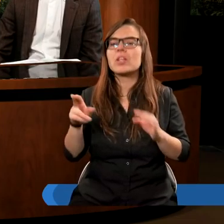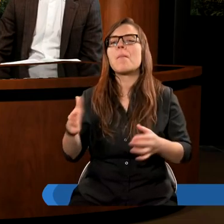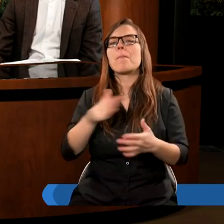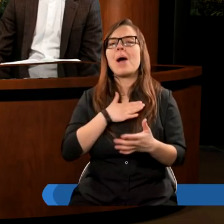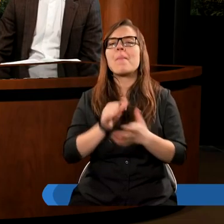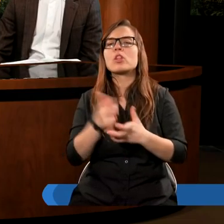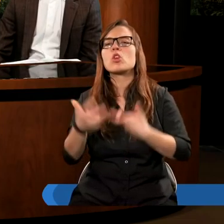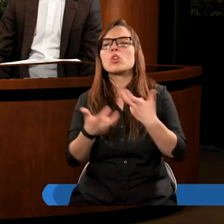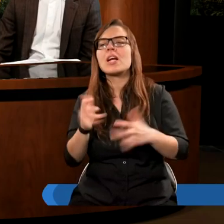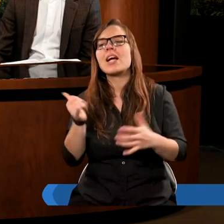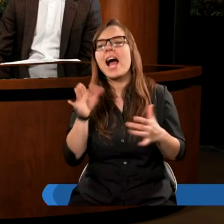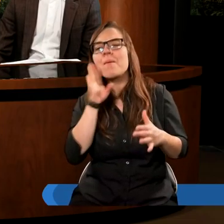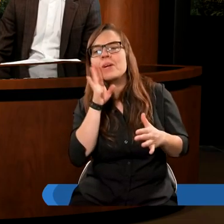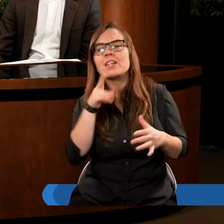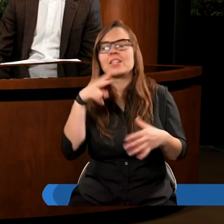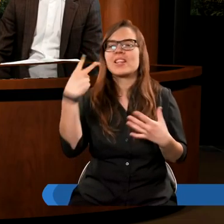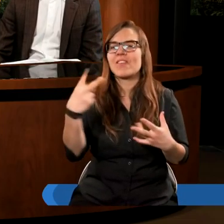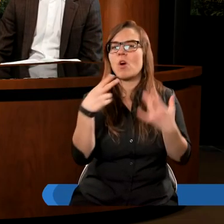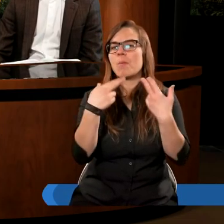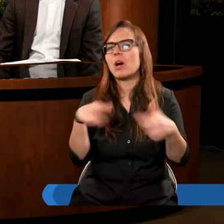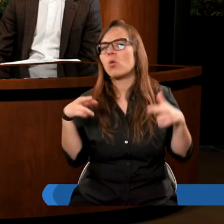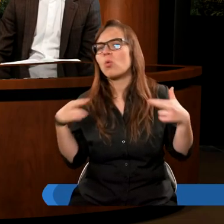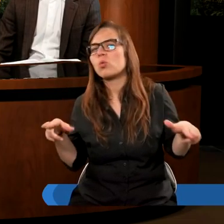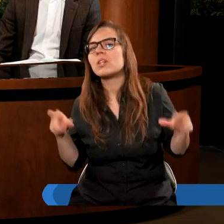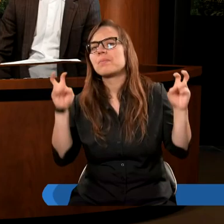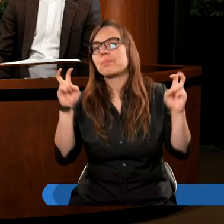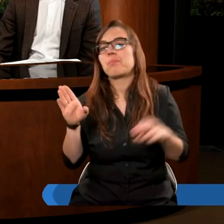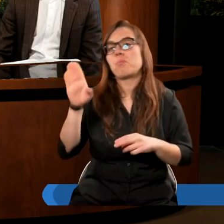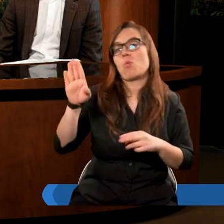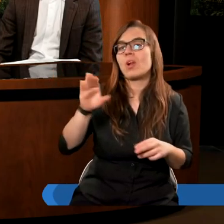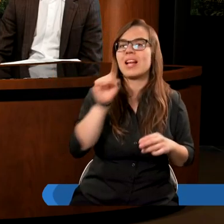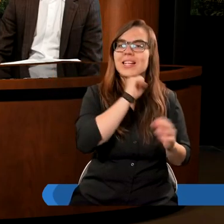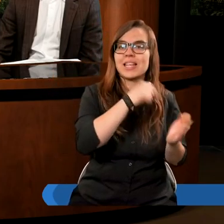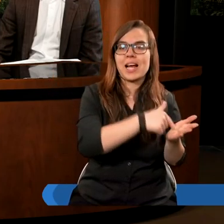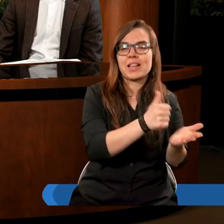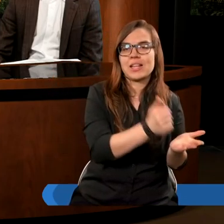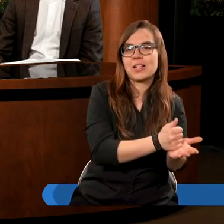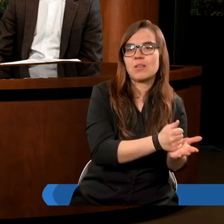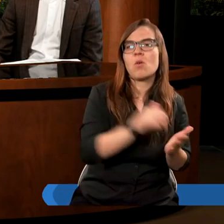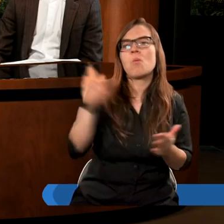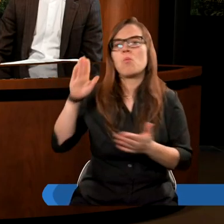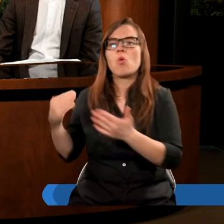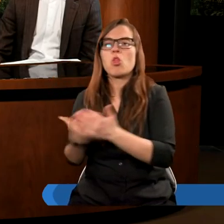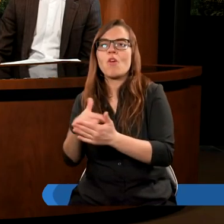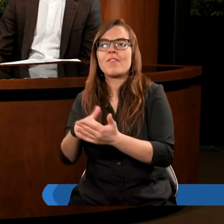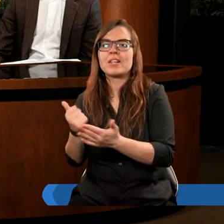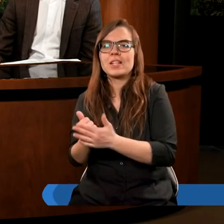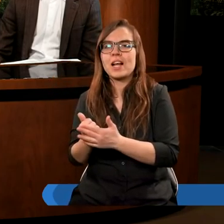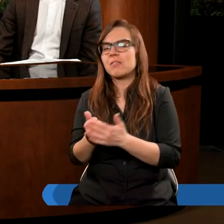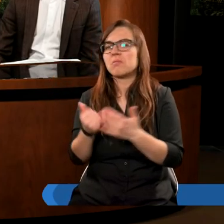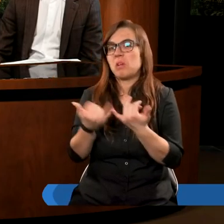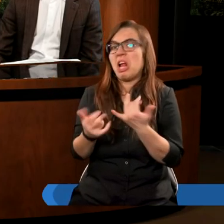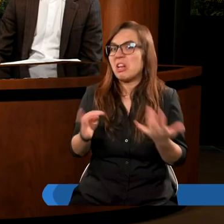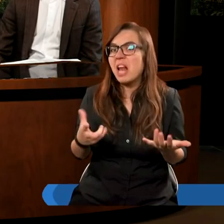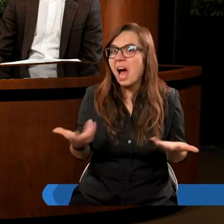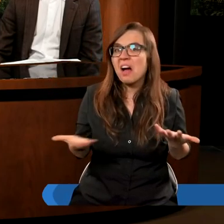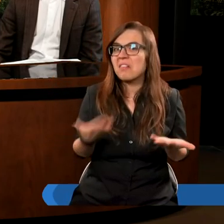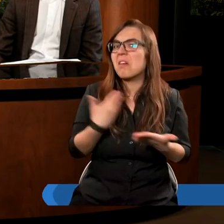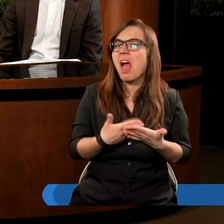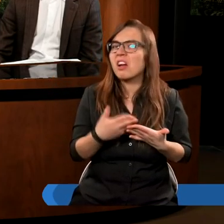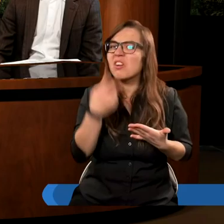czynienia jakby z dwoma różnymi bogami? Czy Bóg Starego Testamentu to Bóg Nowego Testamentu? A jeśli tak, to